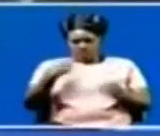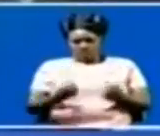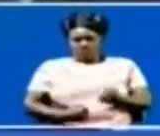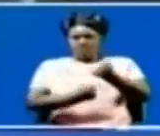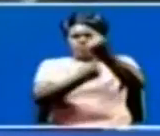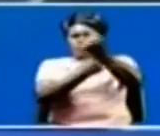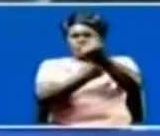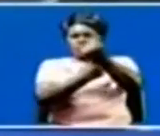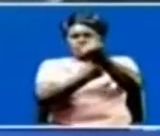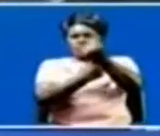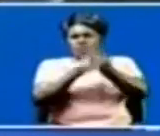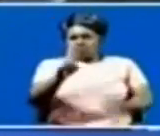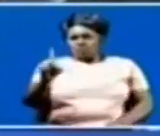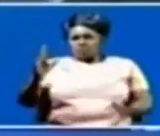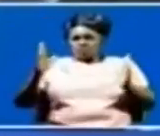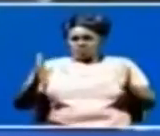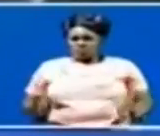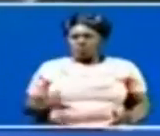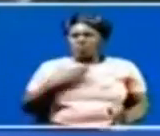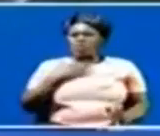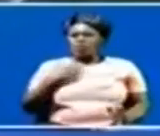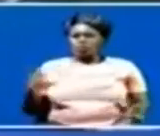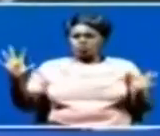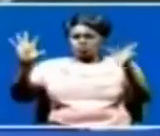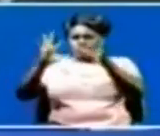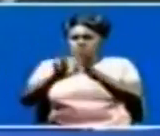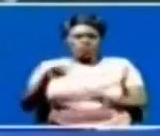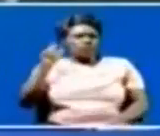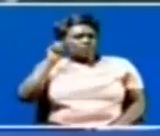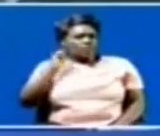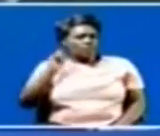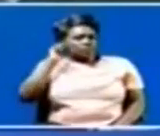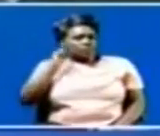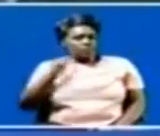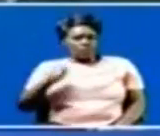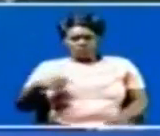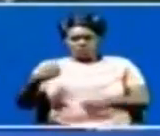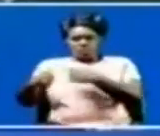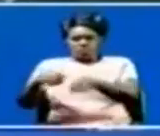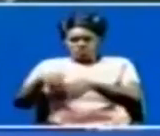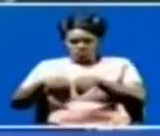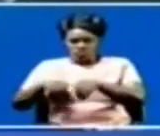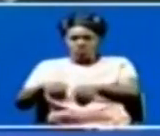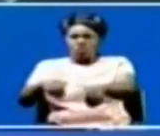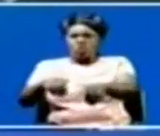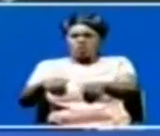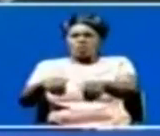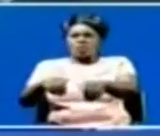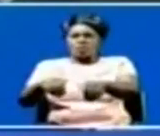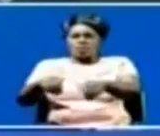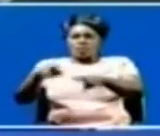mkono kila mtu mwenye anataka kuunite the Kalenjins as we look forward. Iko kiti